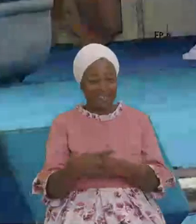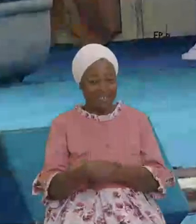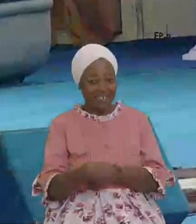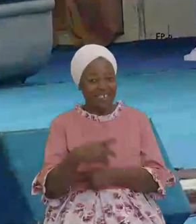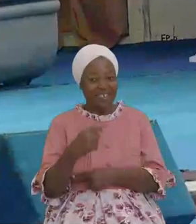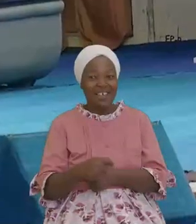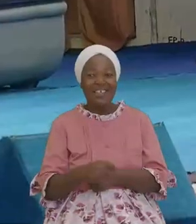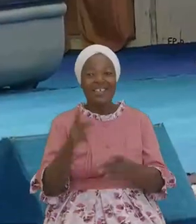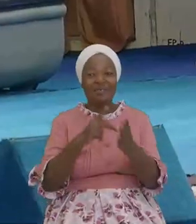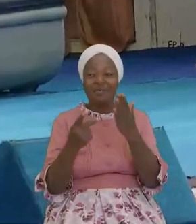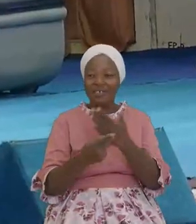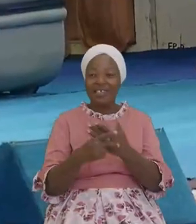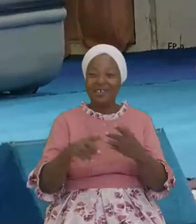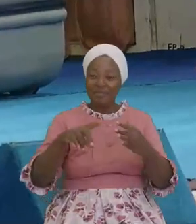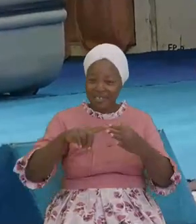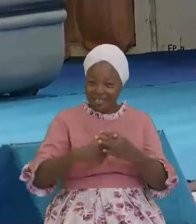Aujourd'hui,